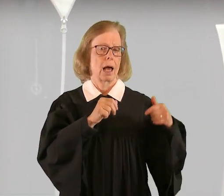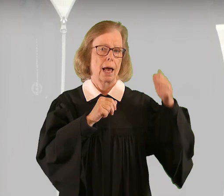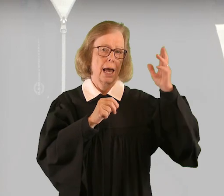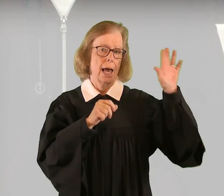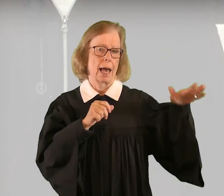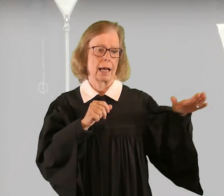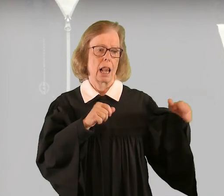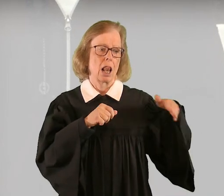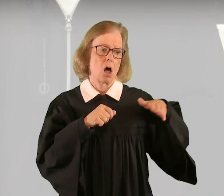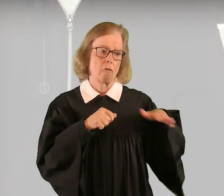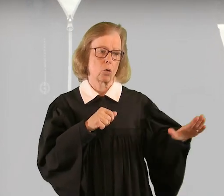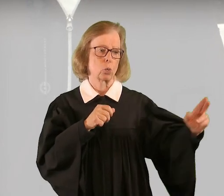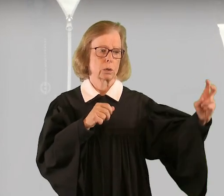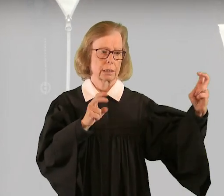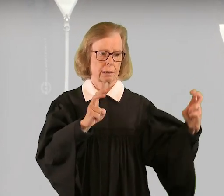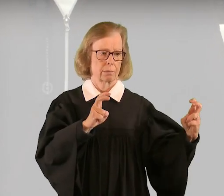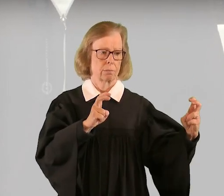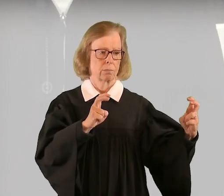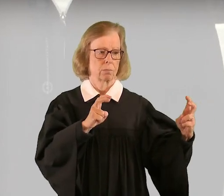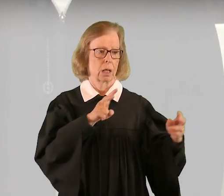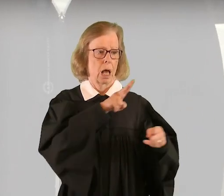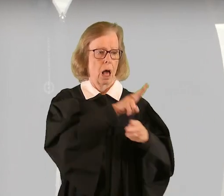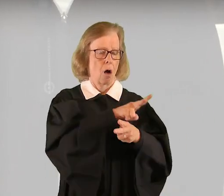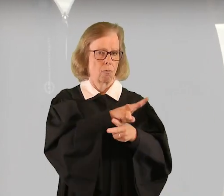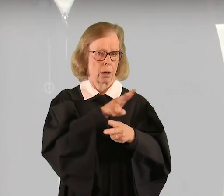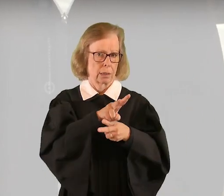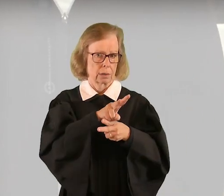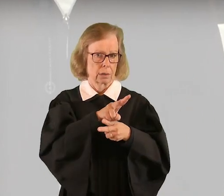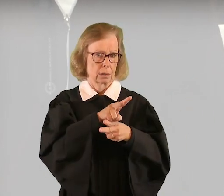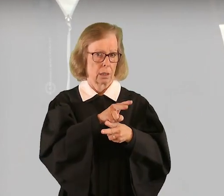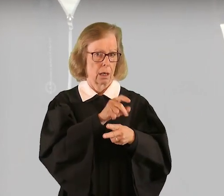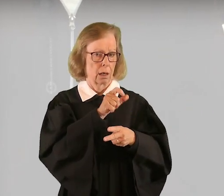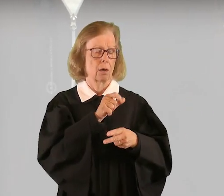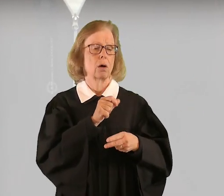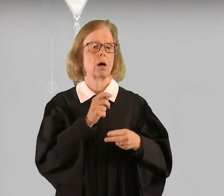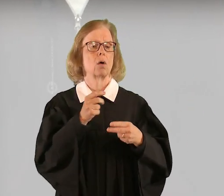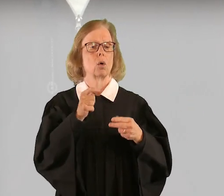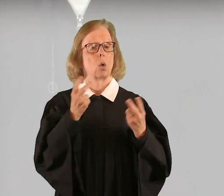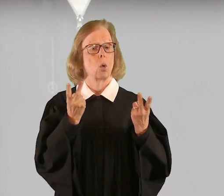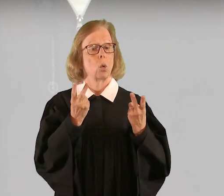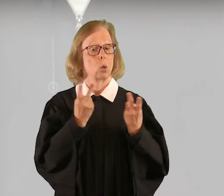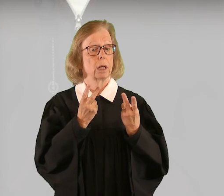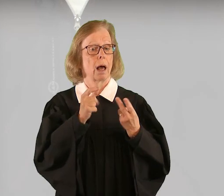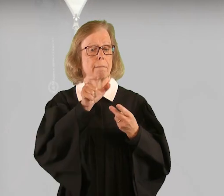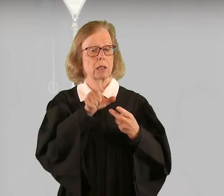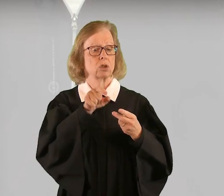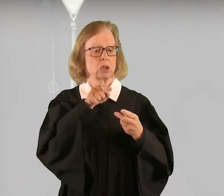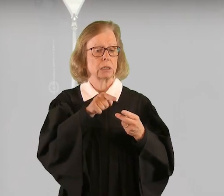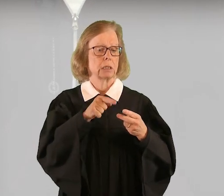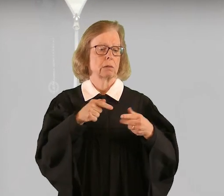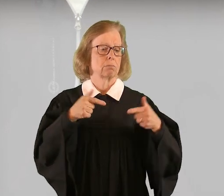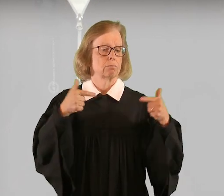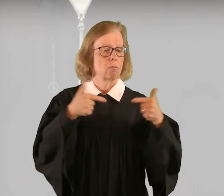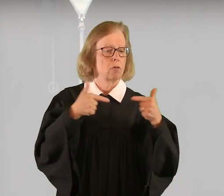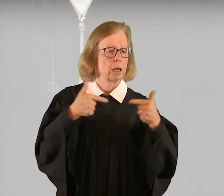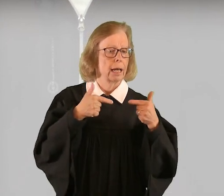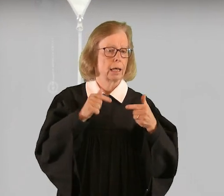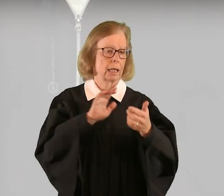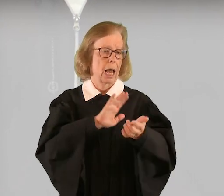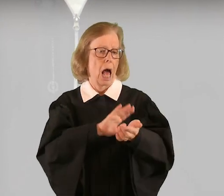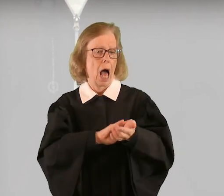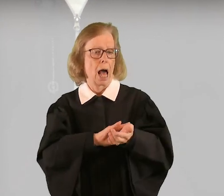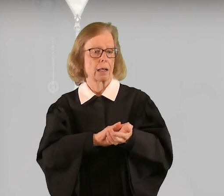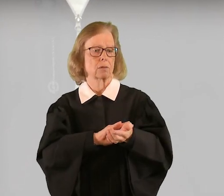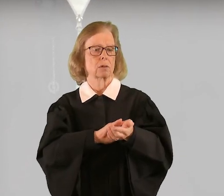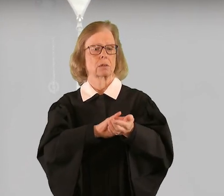Fußende. Lass sie wachen bei denen, die sich kümmern und sorgen, bei den Ärzten und